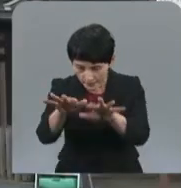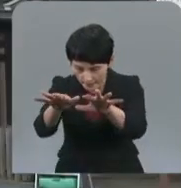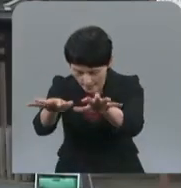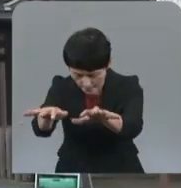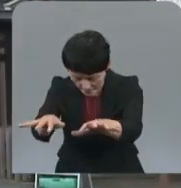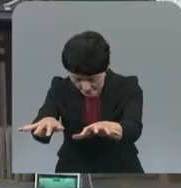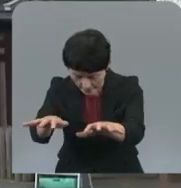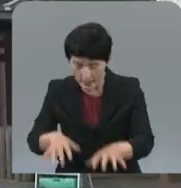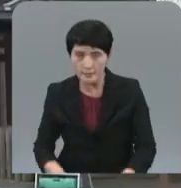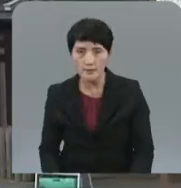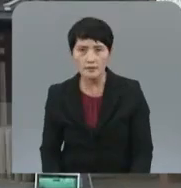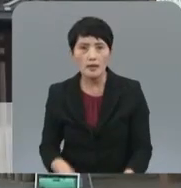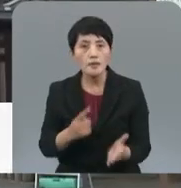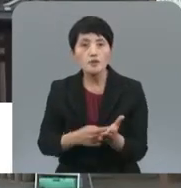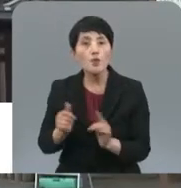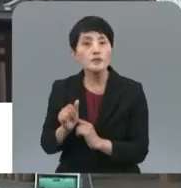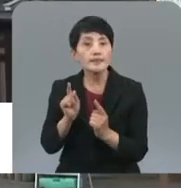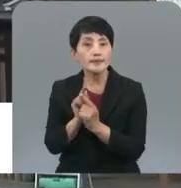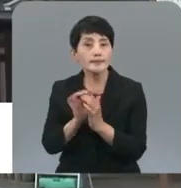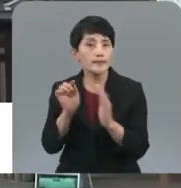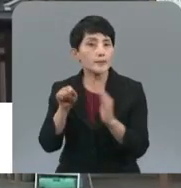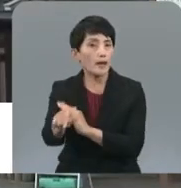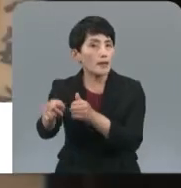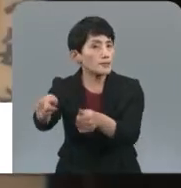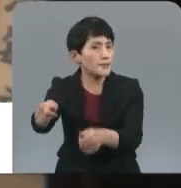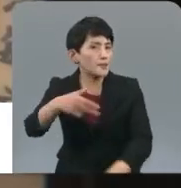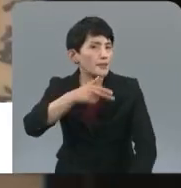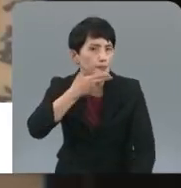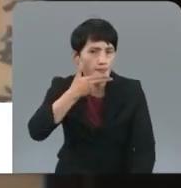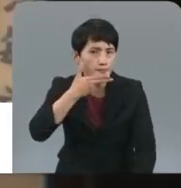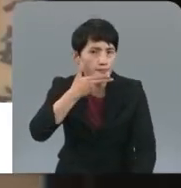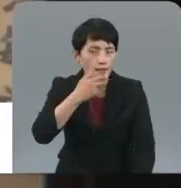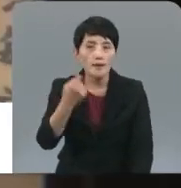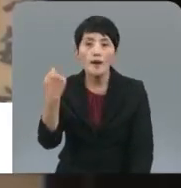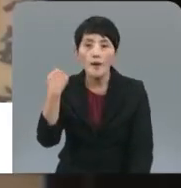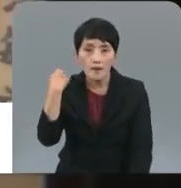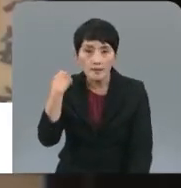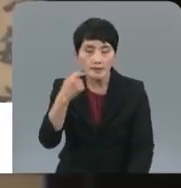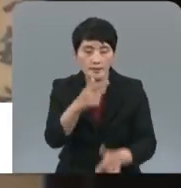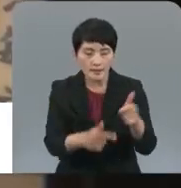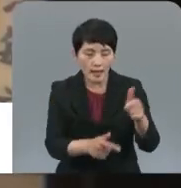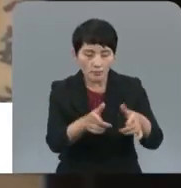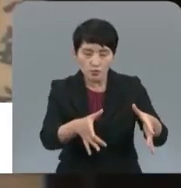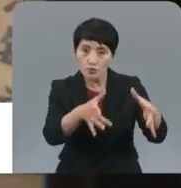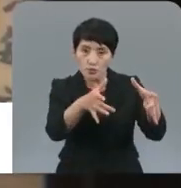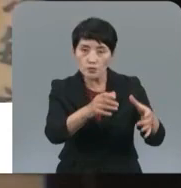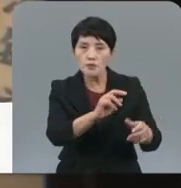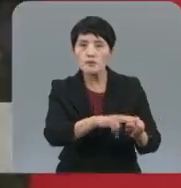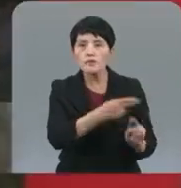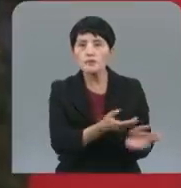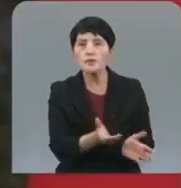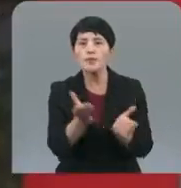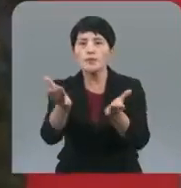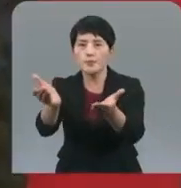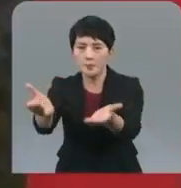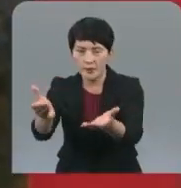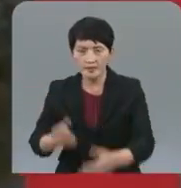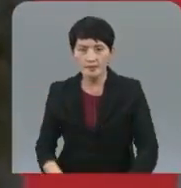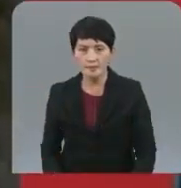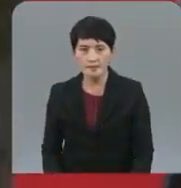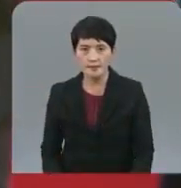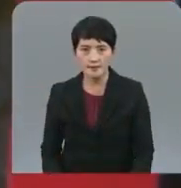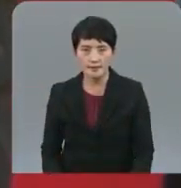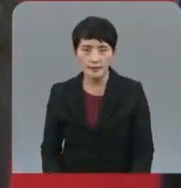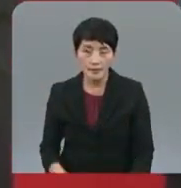shintoïste controversé situé en plein cœur de Tokyo controversé car ce site abrite notamment les âmes de 14